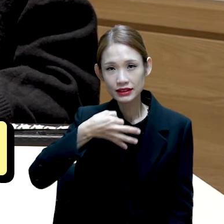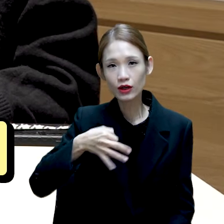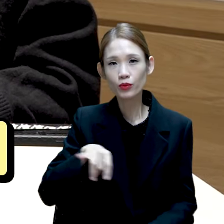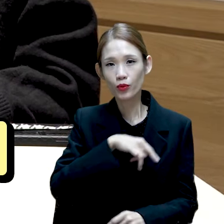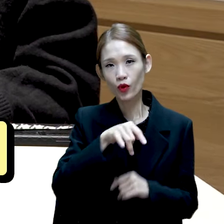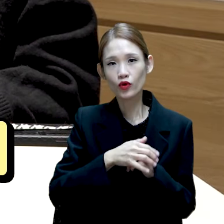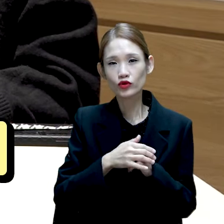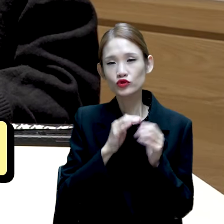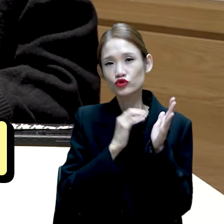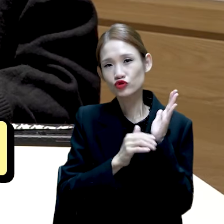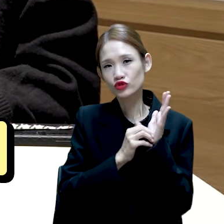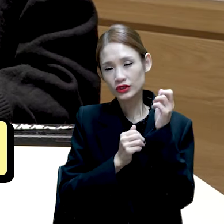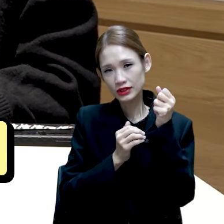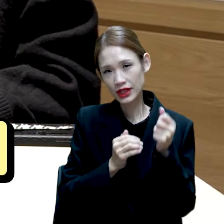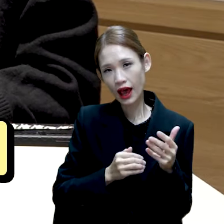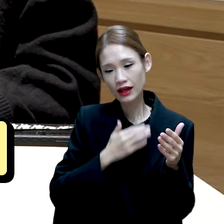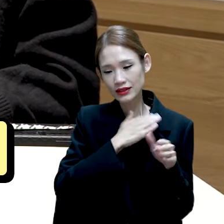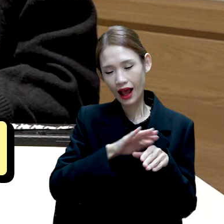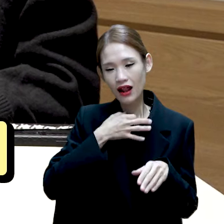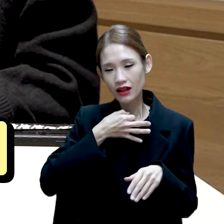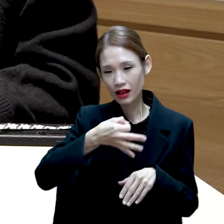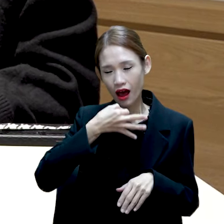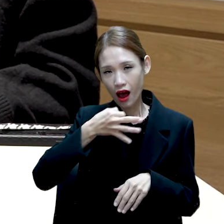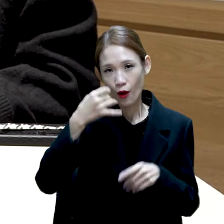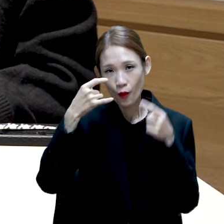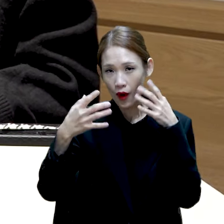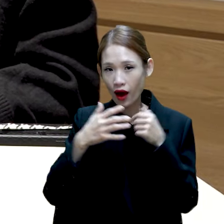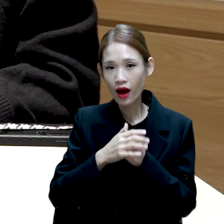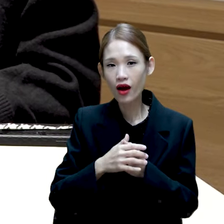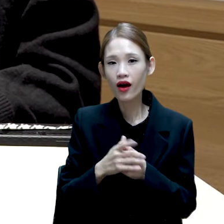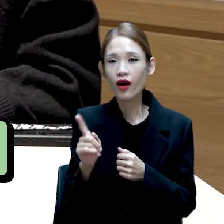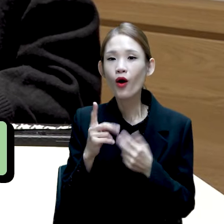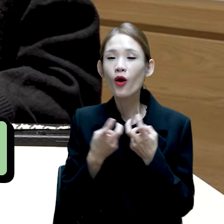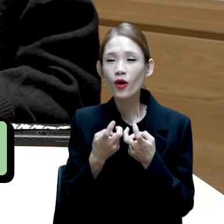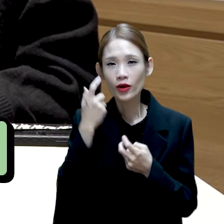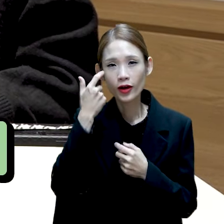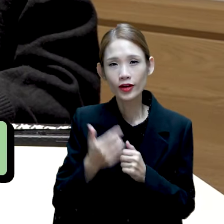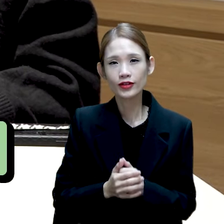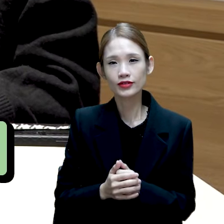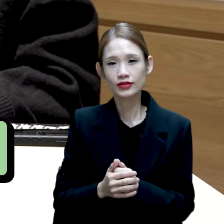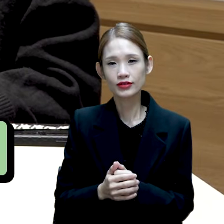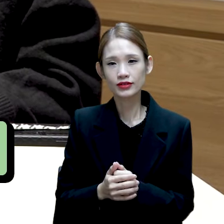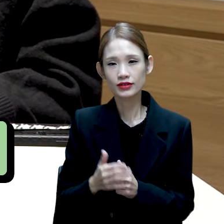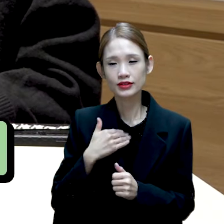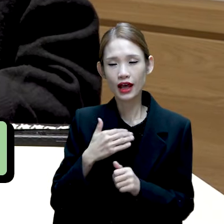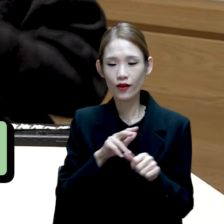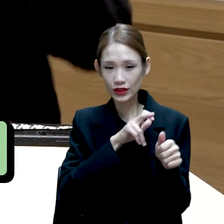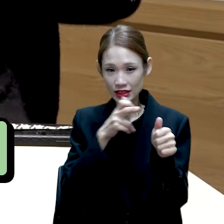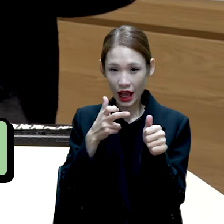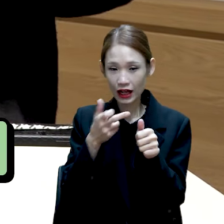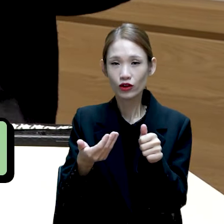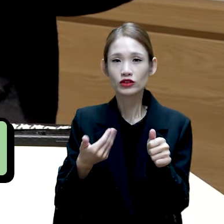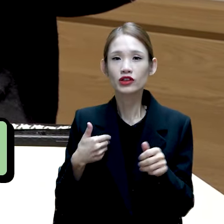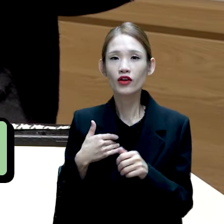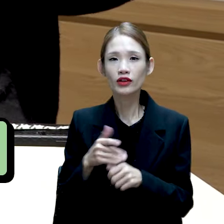숫자를 잘 읽어주는지, 이게 단위가 크거나 이러면은 한번 해볼까요? 제가 촬영하기 전에 제가 사용하는